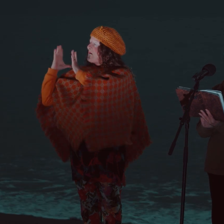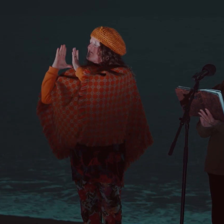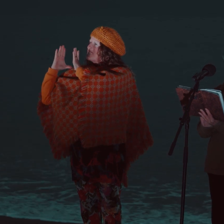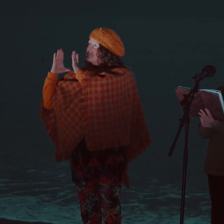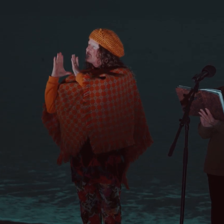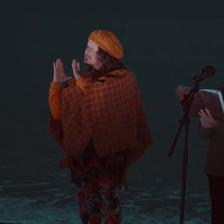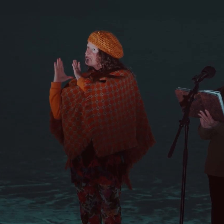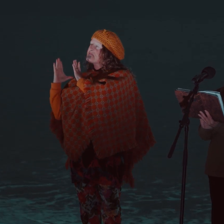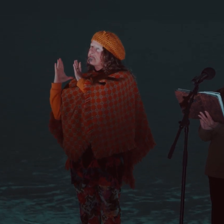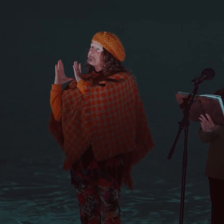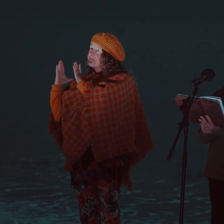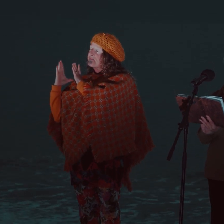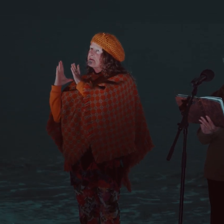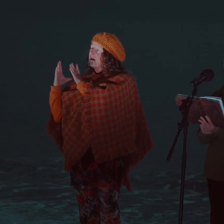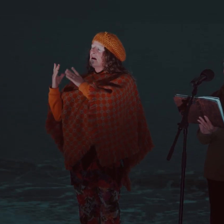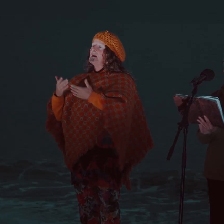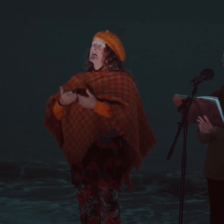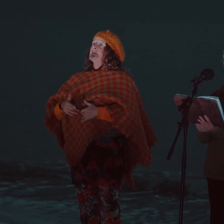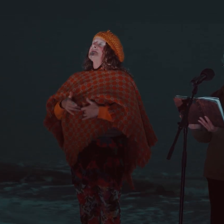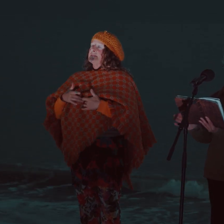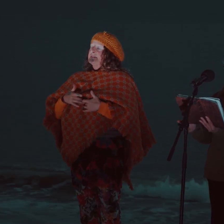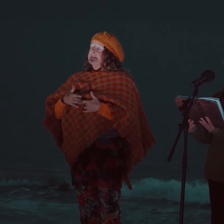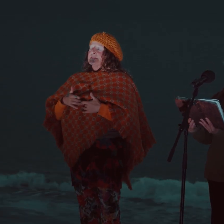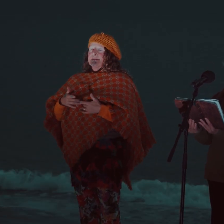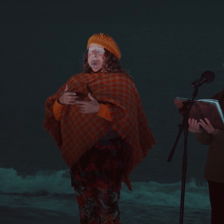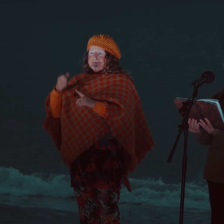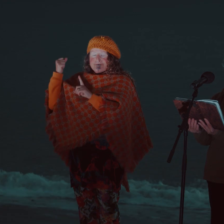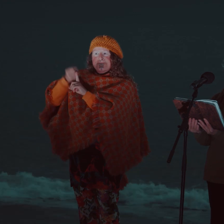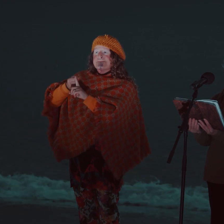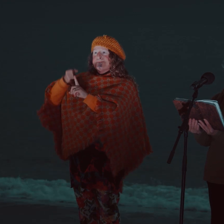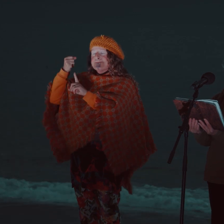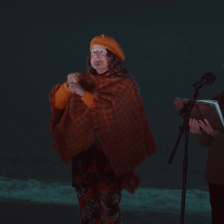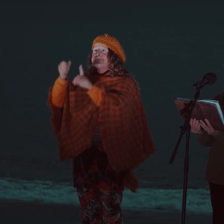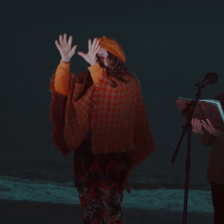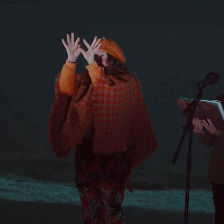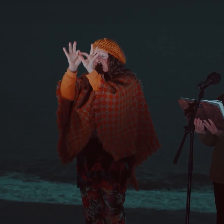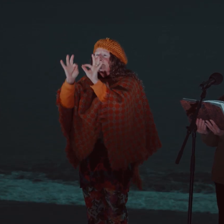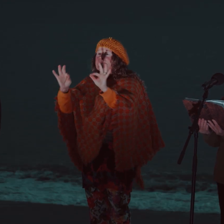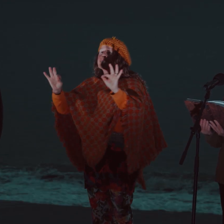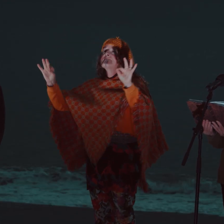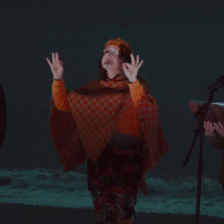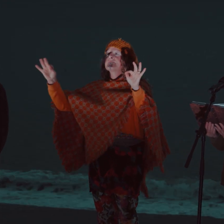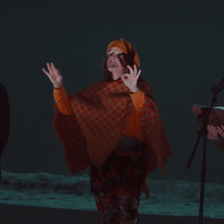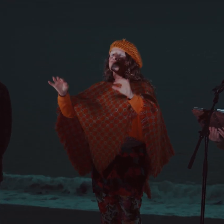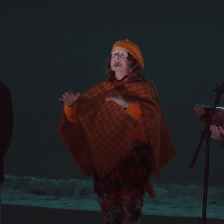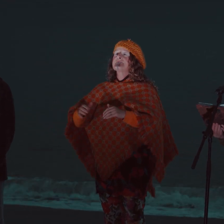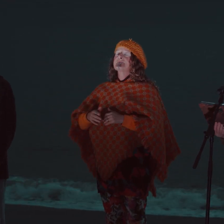opportunity. As real as the responsibility is great. Yr un mor real y gymai'r cyfrifoldeb yn